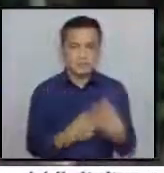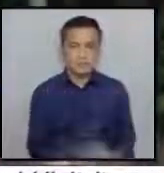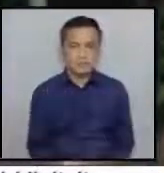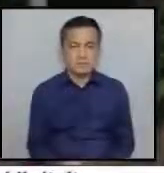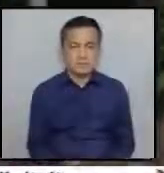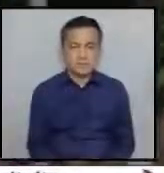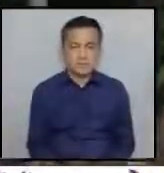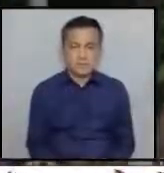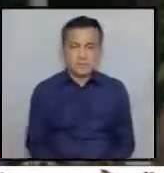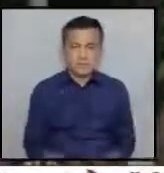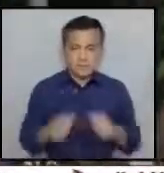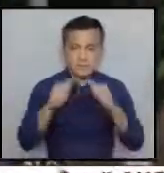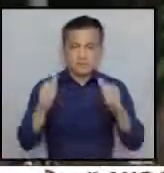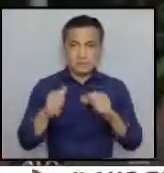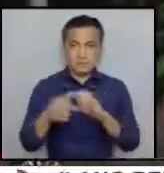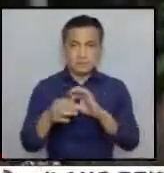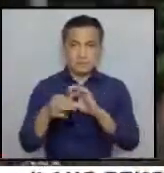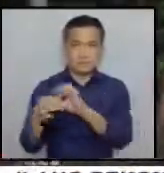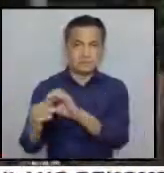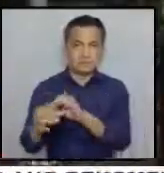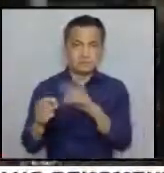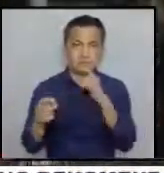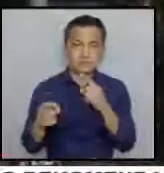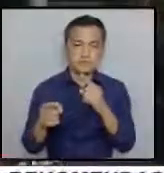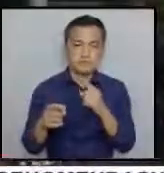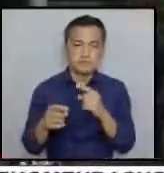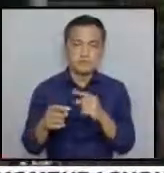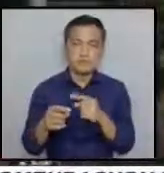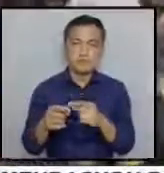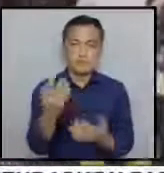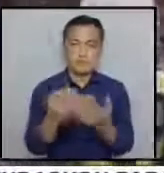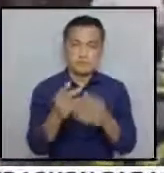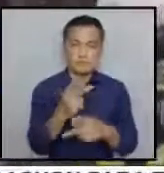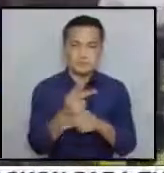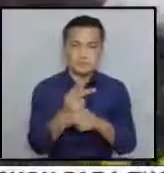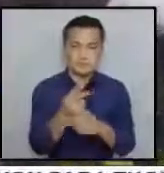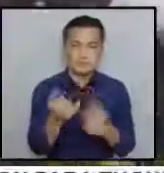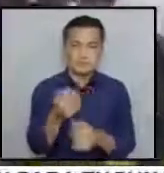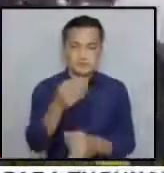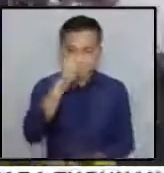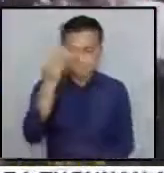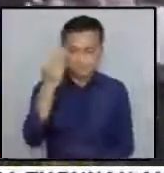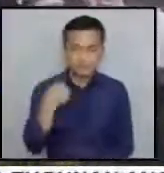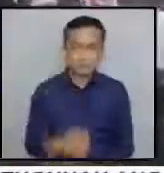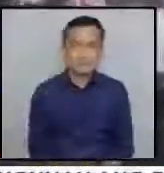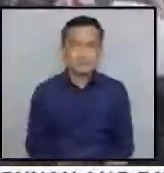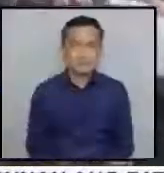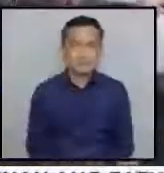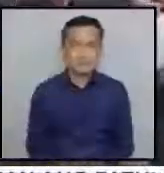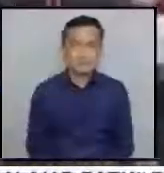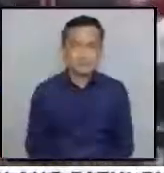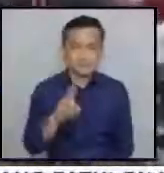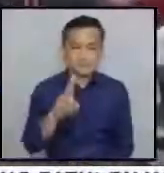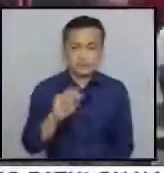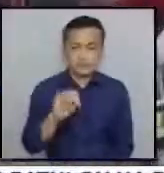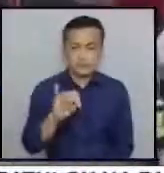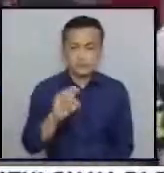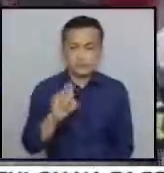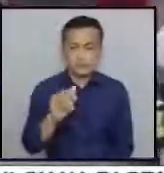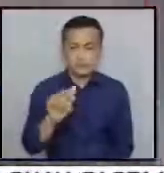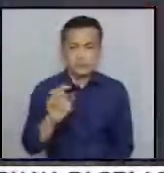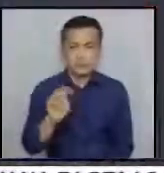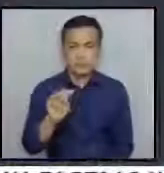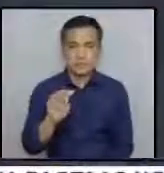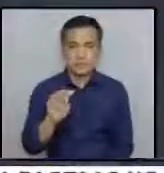ay may kaugnayan naman sa pagunita ng Fire Prevention Month ngayong Marso. Mag-iikot ang Uniteam sa probinsya ng